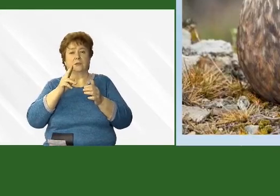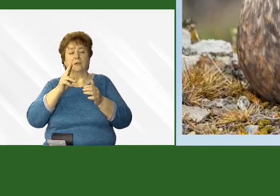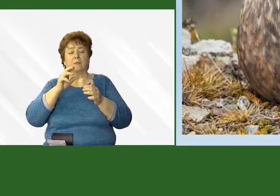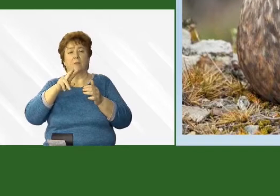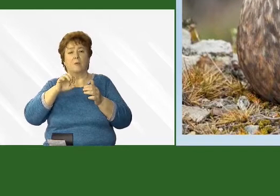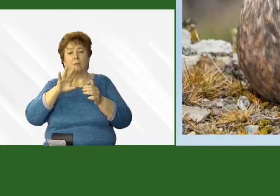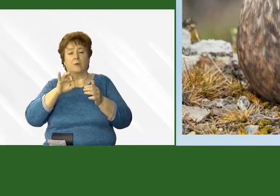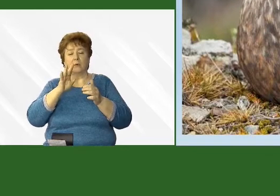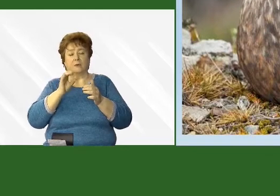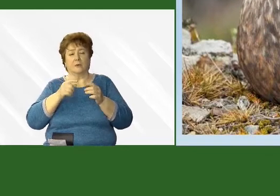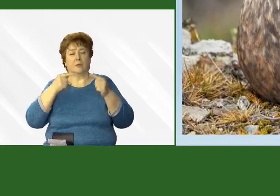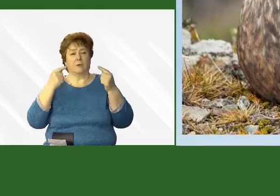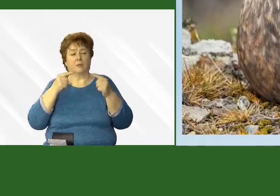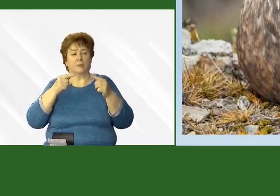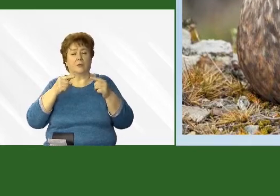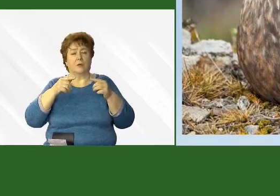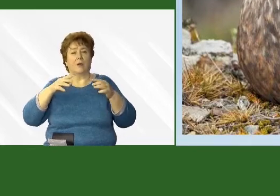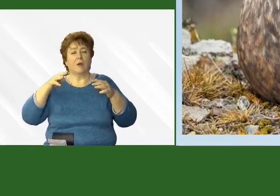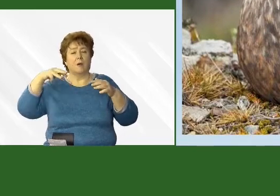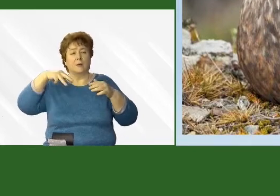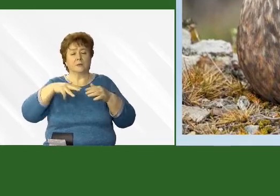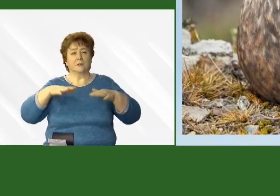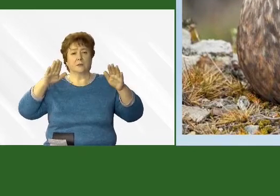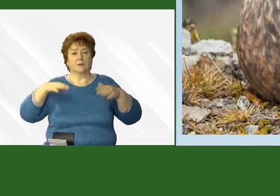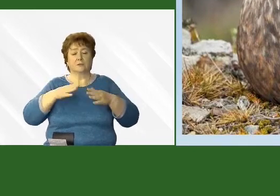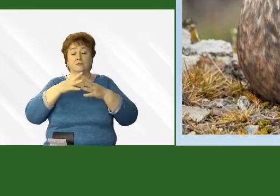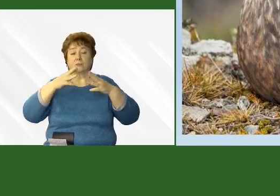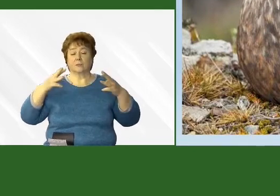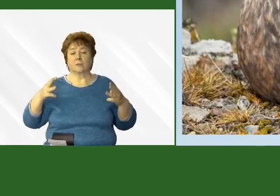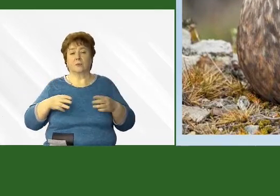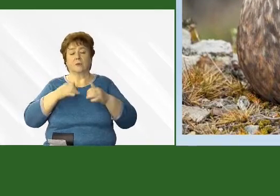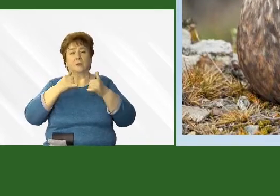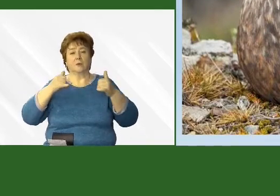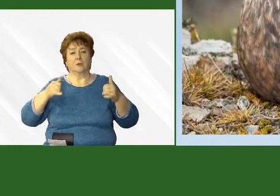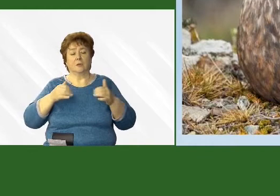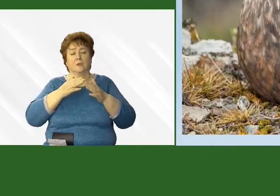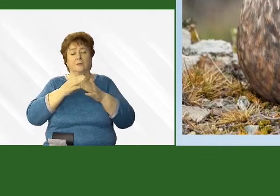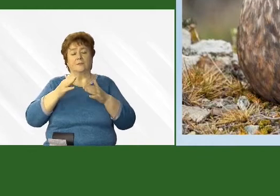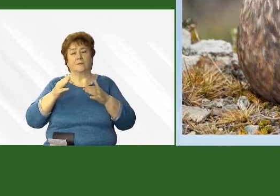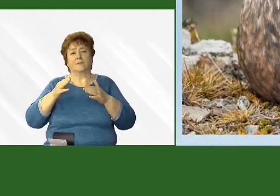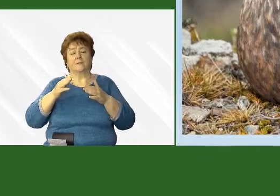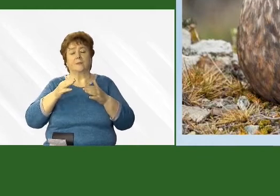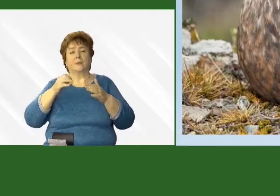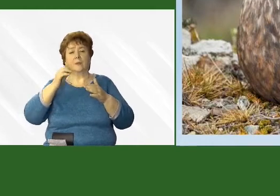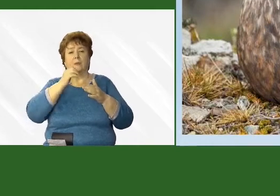бурый поморник – крупная морская птица, широко распространенная в южной части умеренного